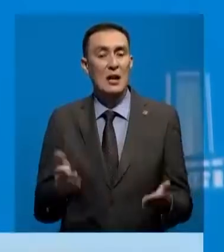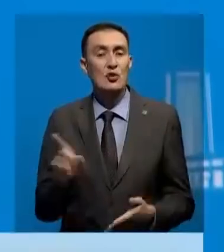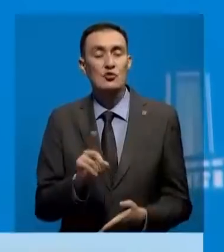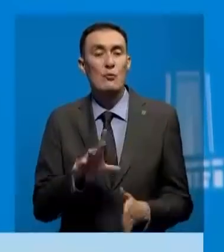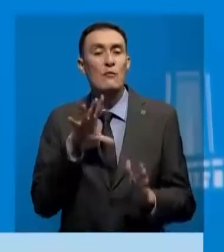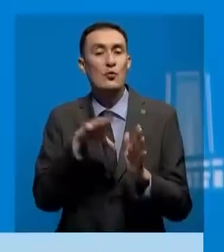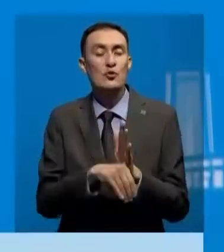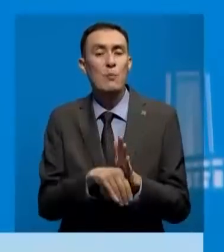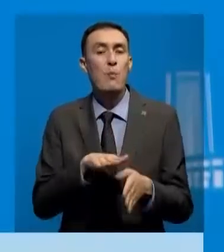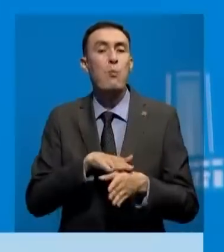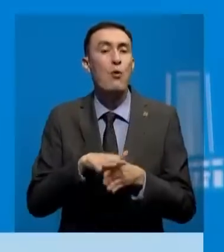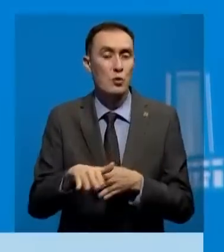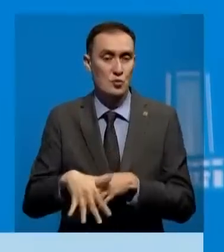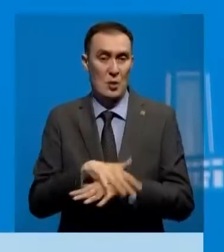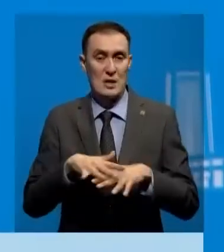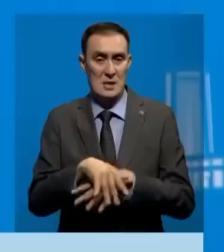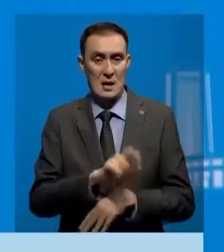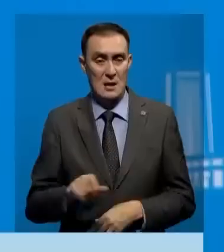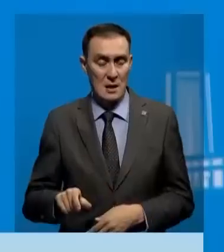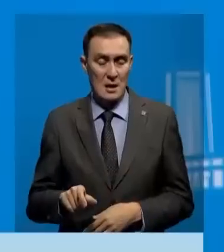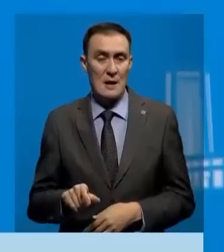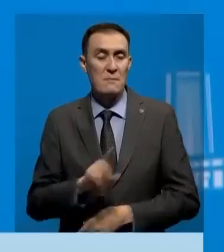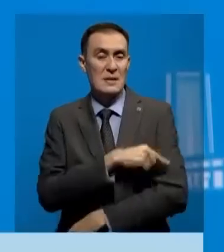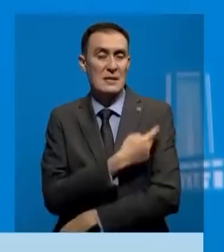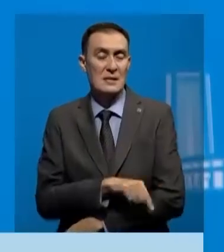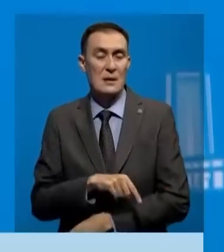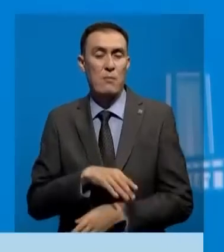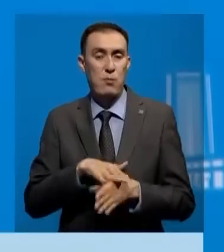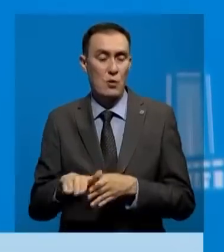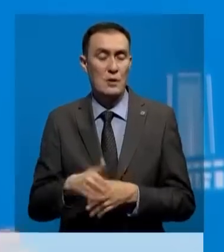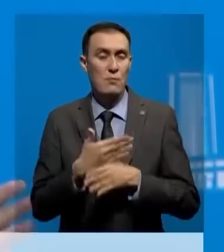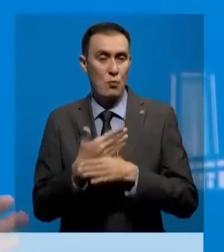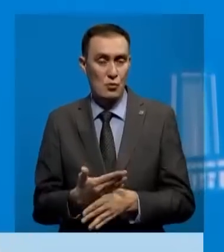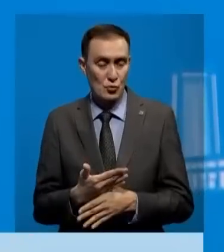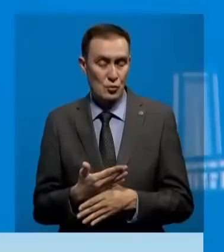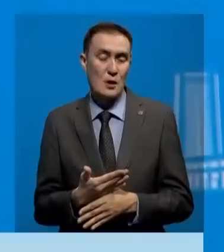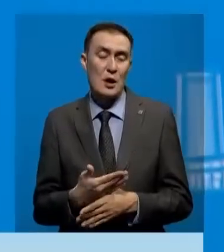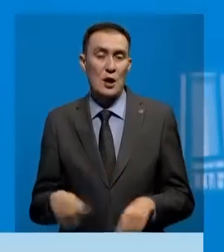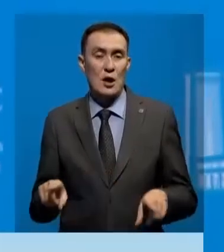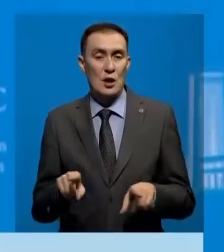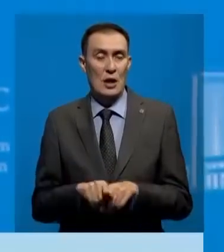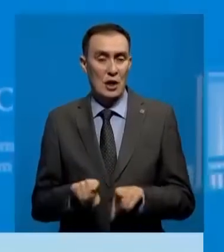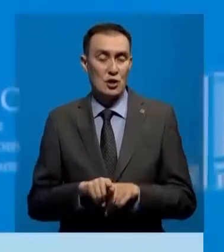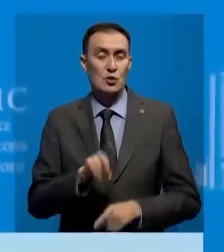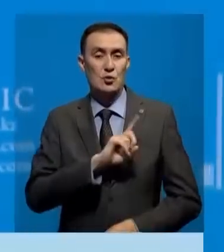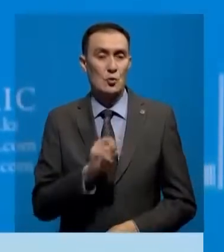охватить полностью население медицинской полноценной помощью. Также,